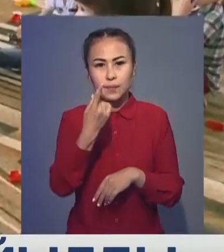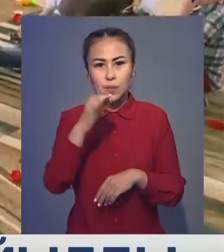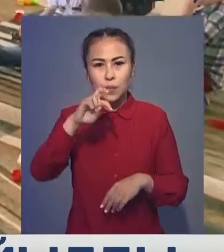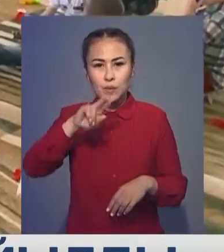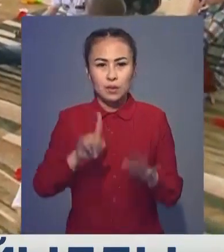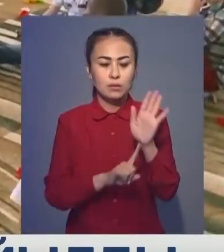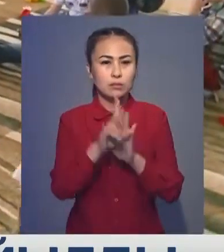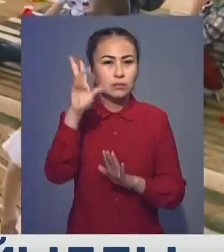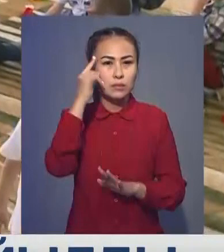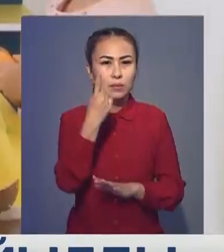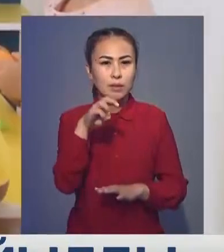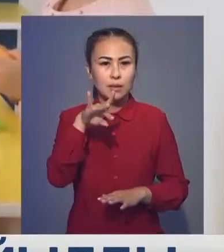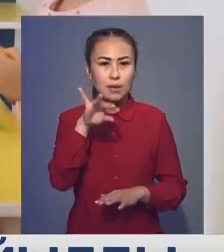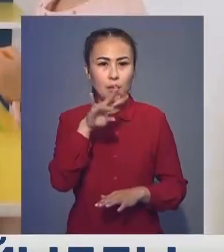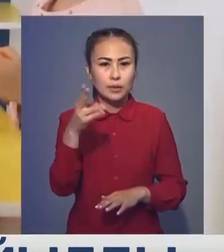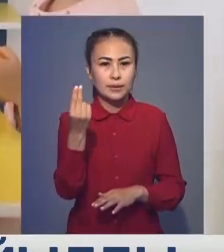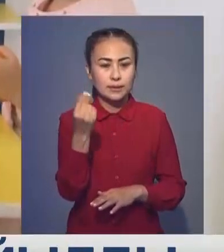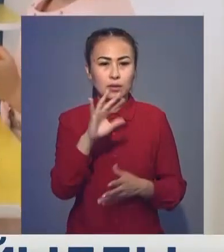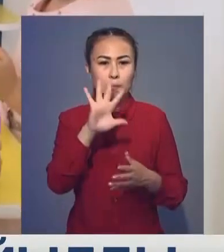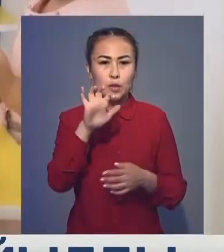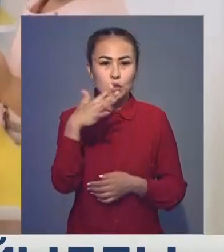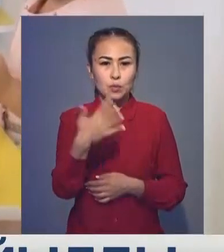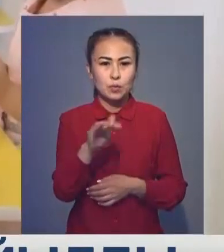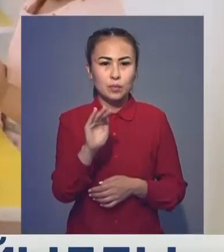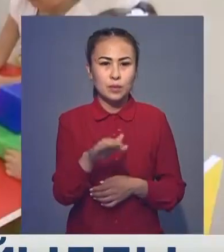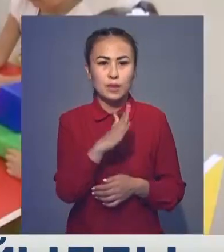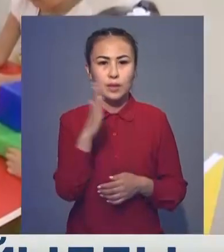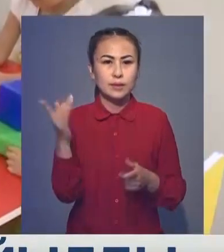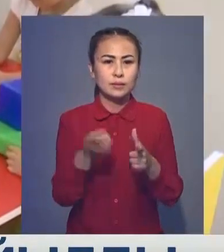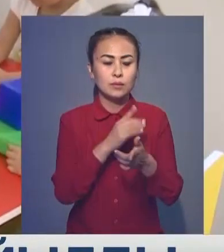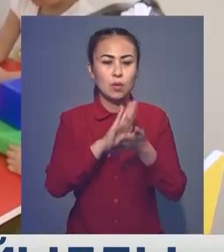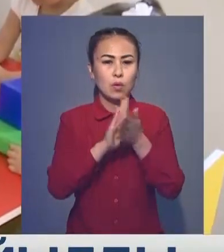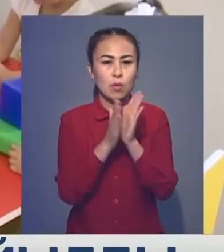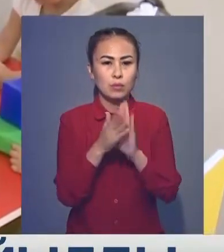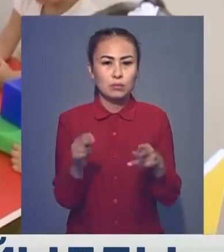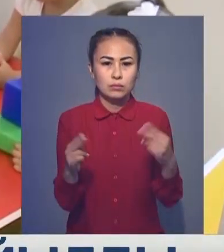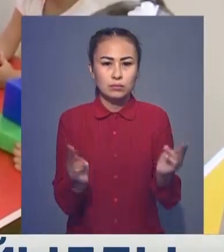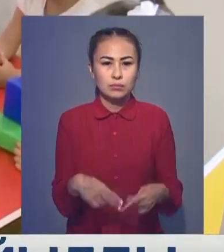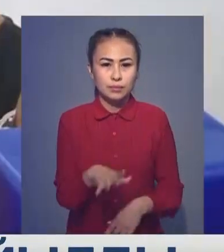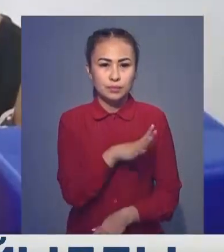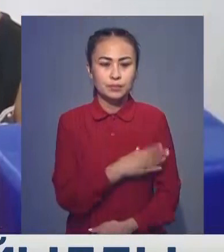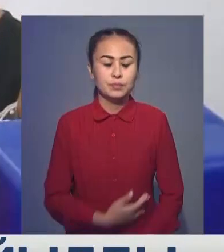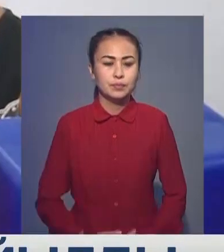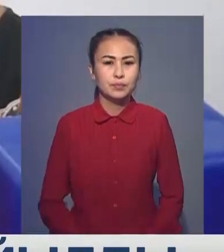бірінші шілдесіне дейін құны 1 триллион теңгеден асатын 550-ден аса келісімге қол қойылған.